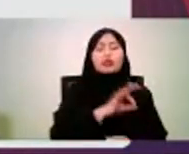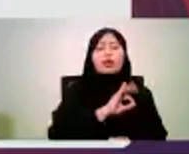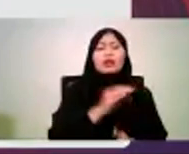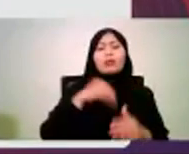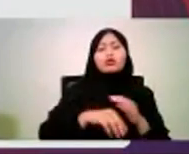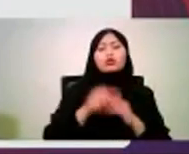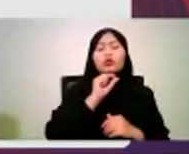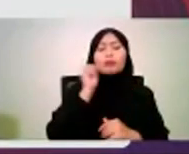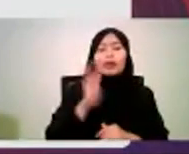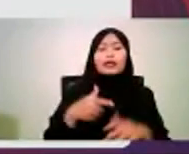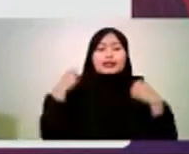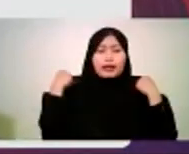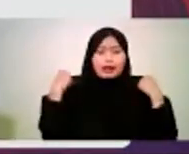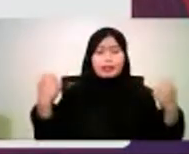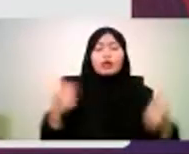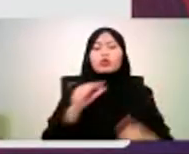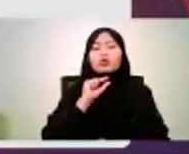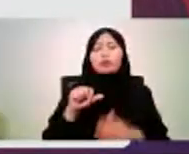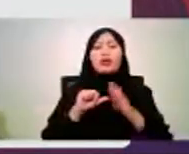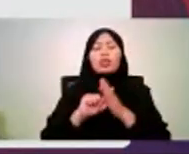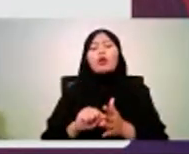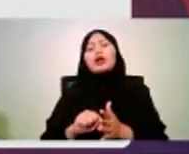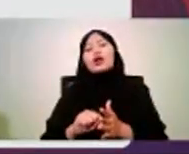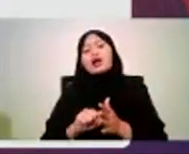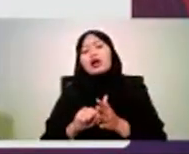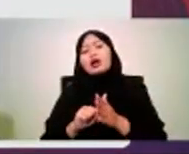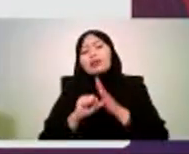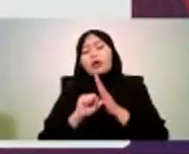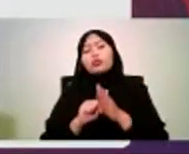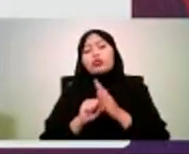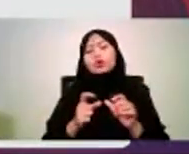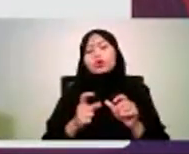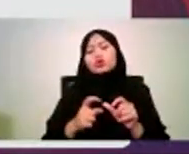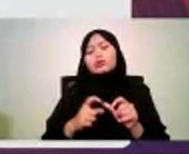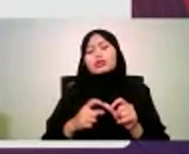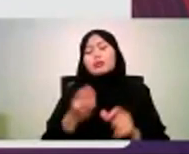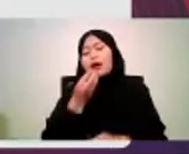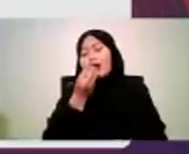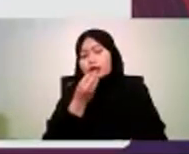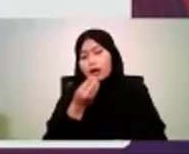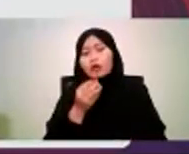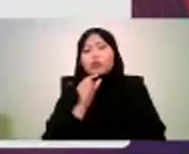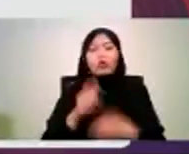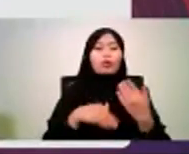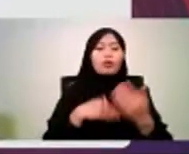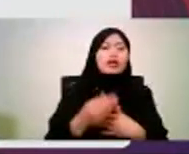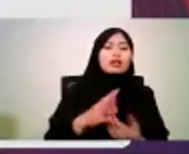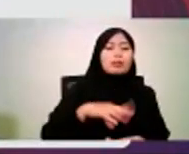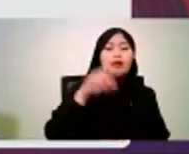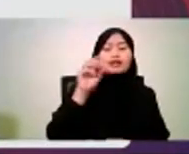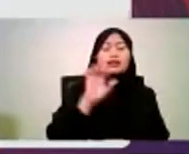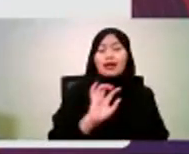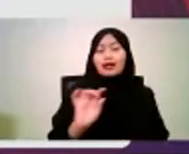untuk apa eh subsidi untuk sendiri makanan itu ya Operasi beras maupun yang